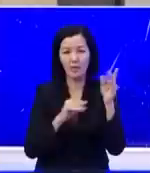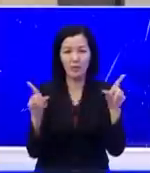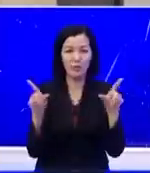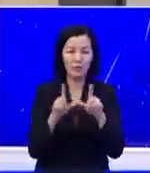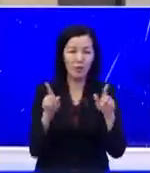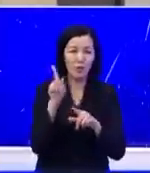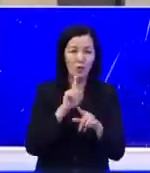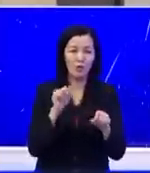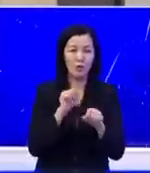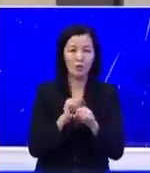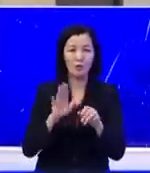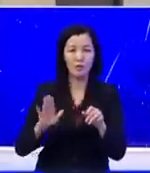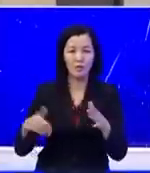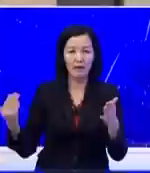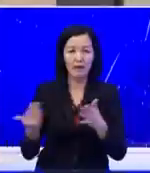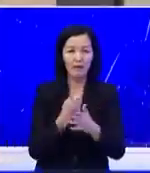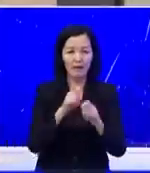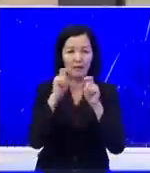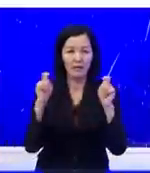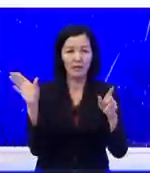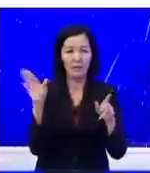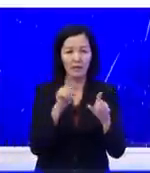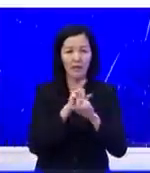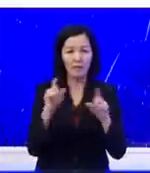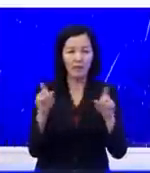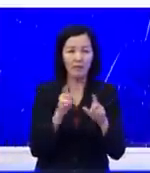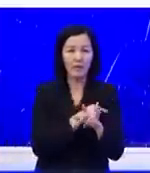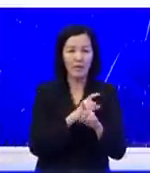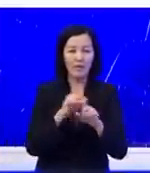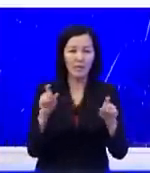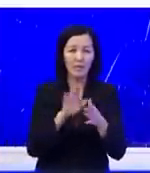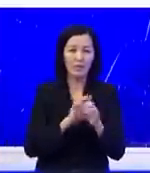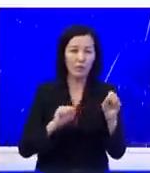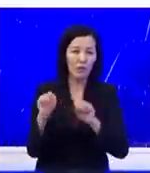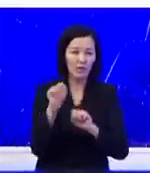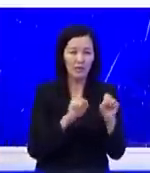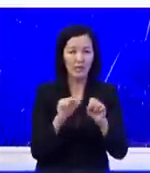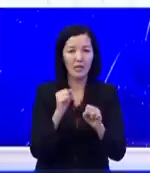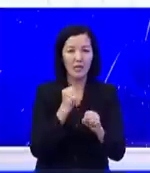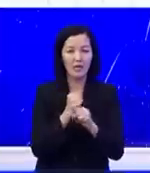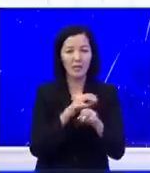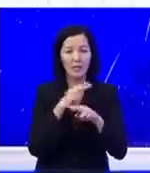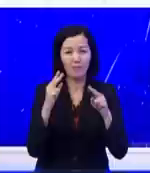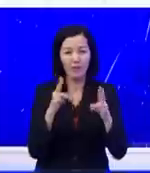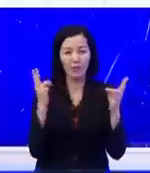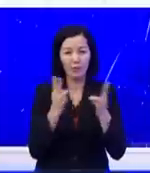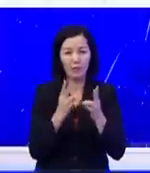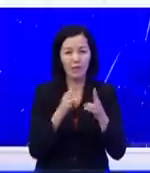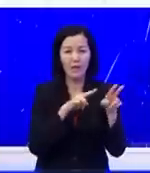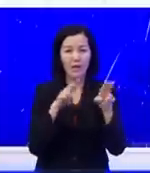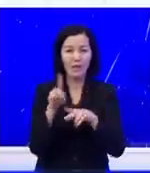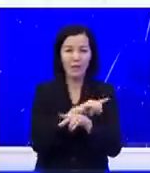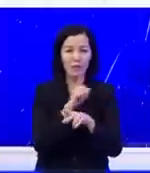Уақытша үзілістен кейін іске кіріскен барлық мекемеде санитарлық талап қатаң сақталуы тиіс. Әкім бас санитарға қадағалауды